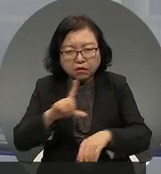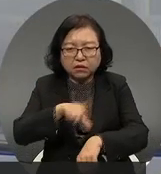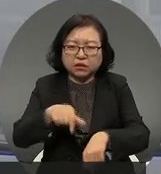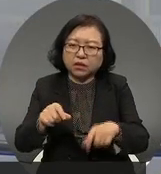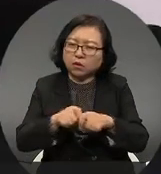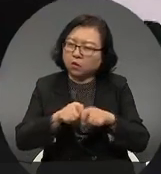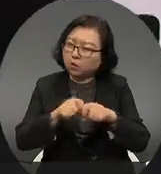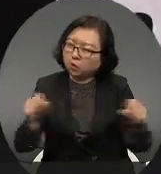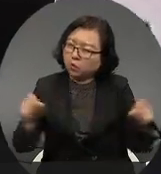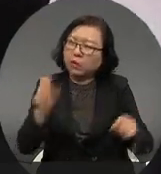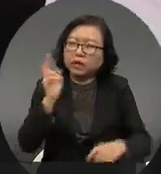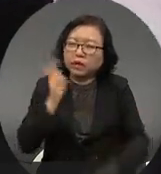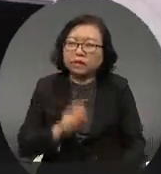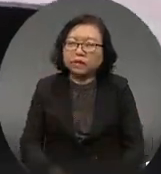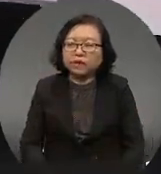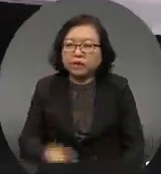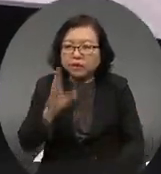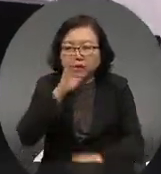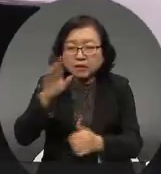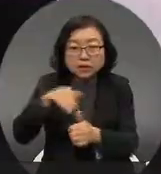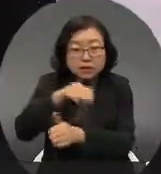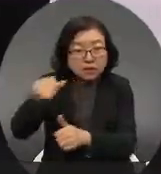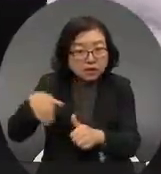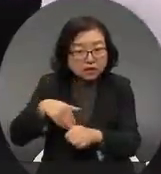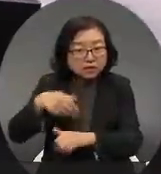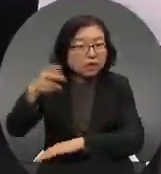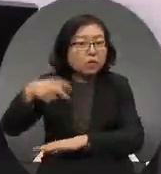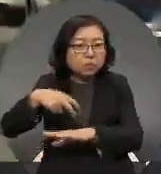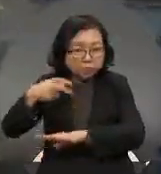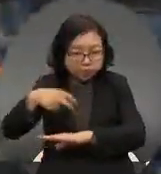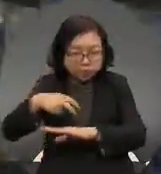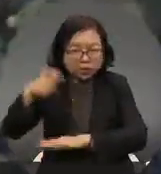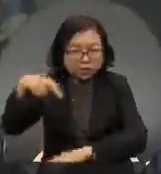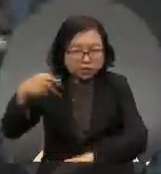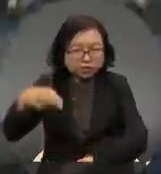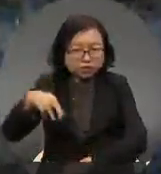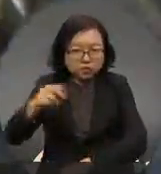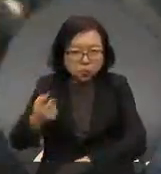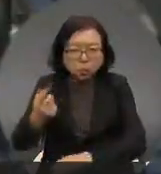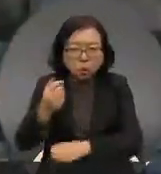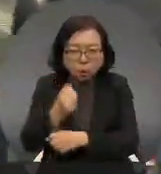전망입니다. 친환경 대중교통이라는 수소 전기버스